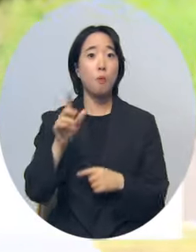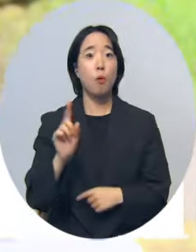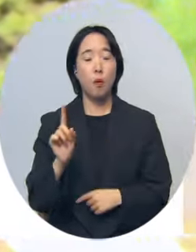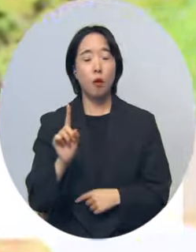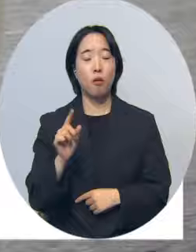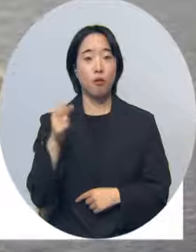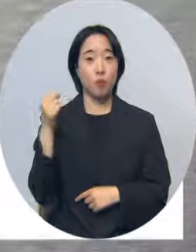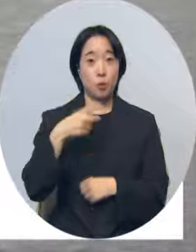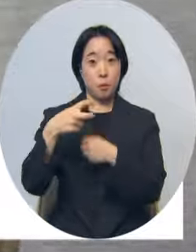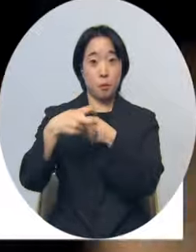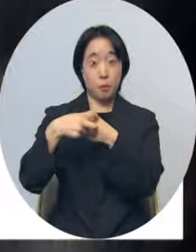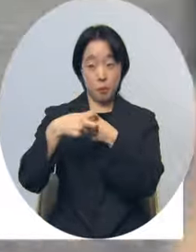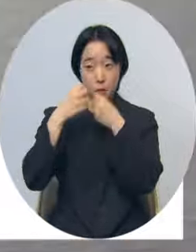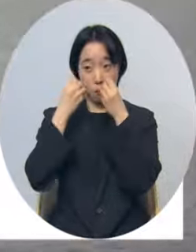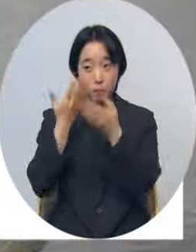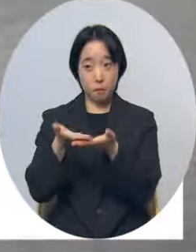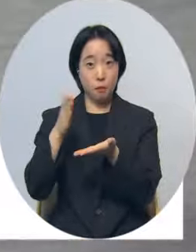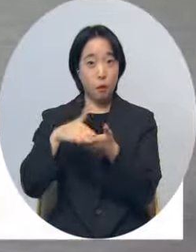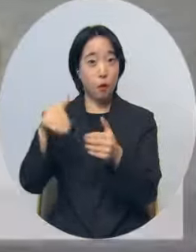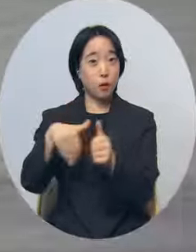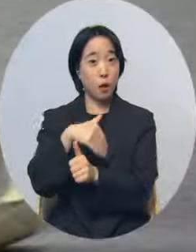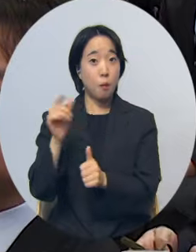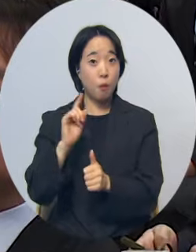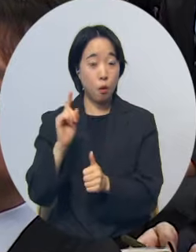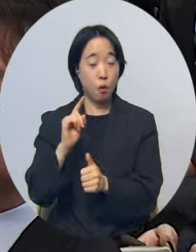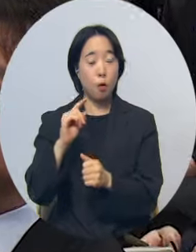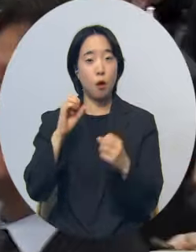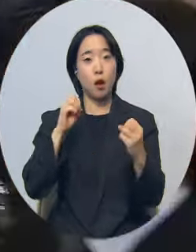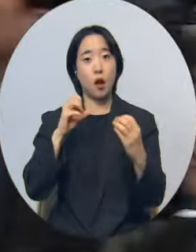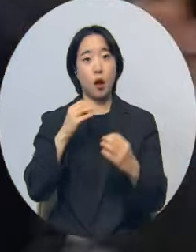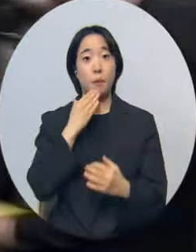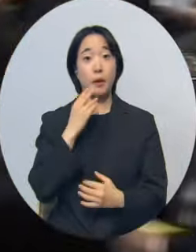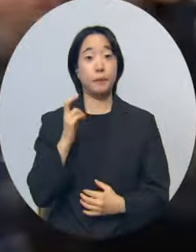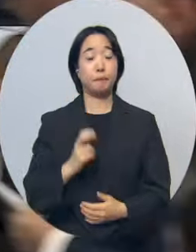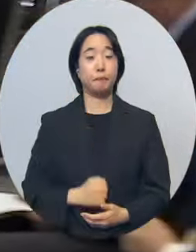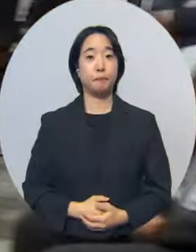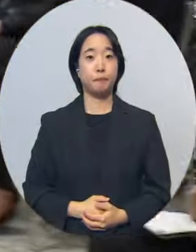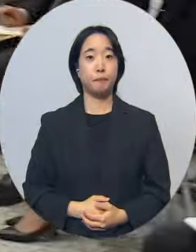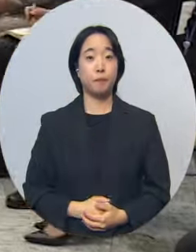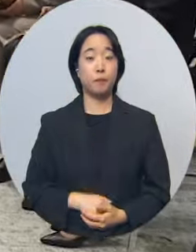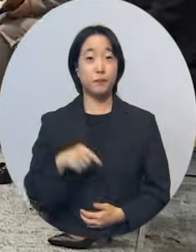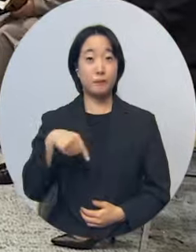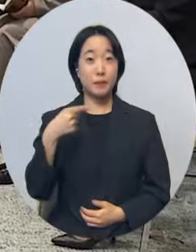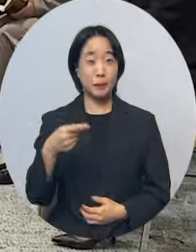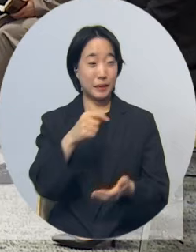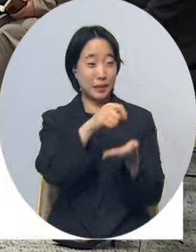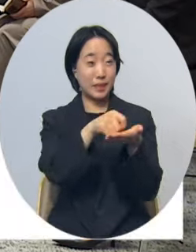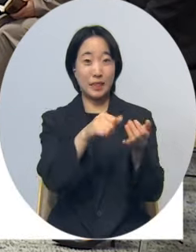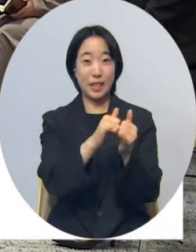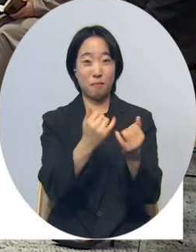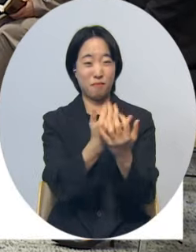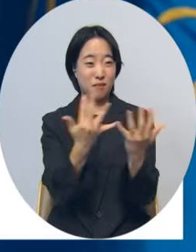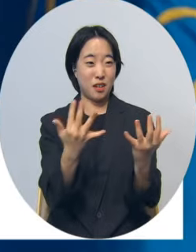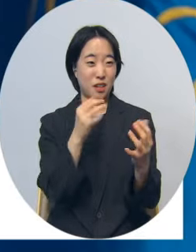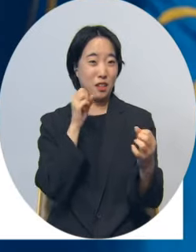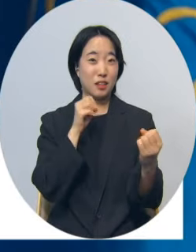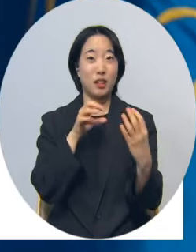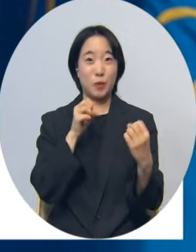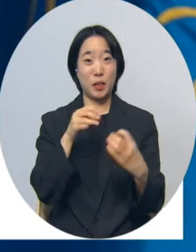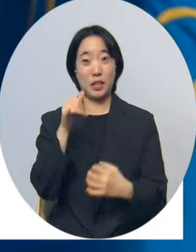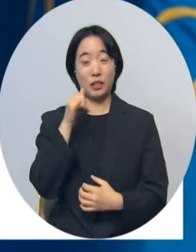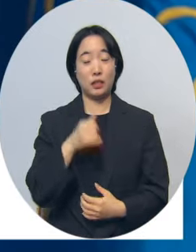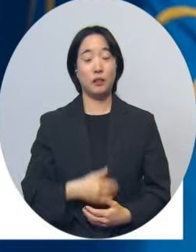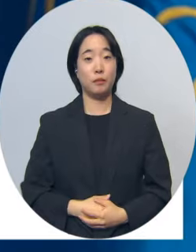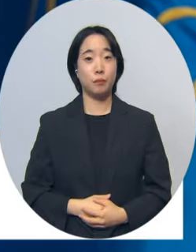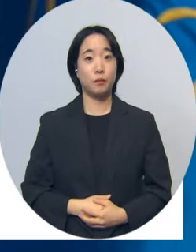의료개혁 입장을 다시 한번 확인할 것으로 전망됩니다. 국정 브리핑에 이어 기자회견도 이어집니다. 정책 설명에